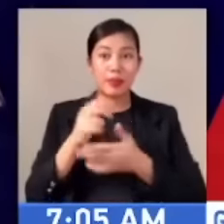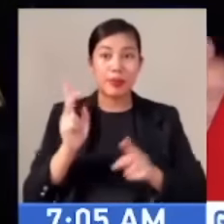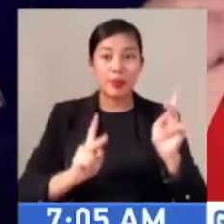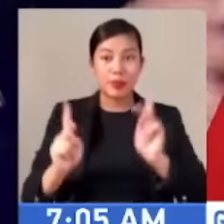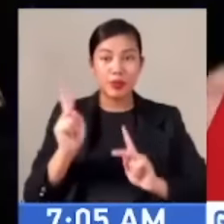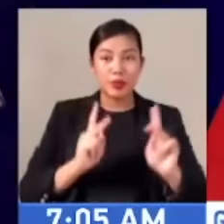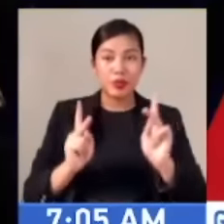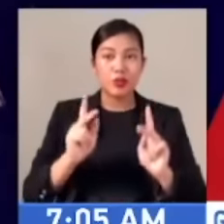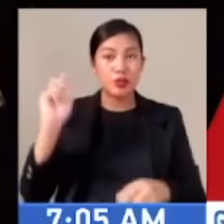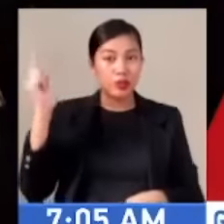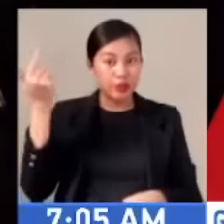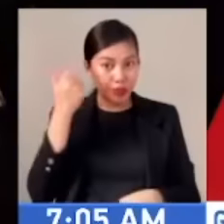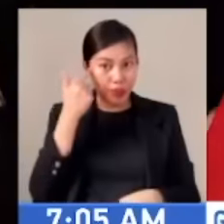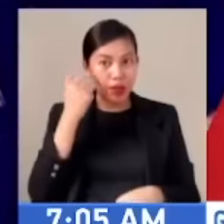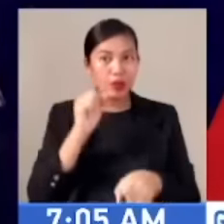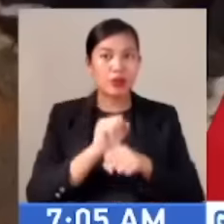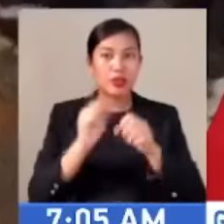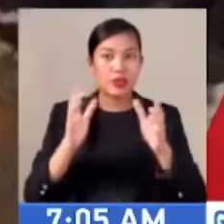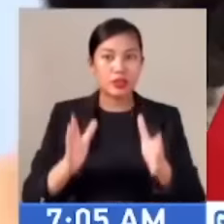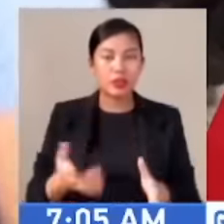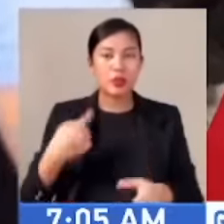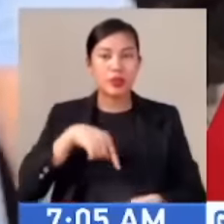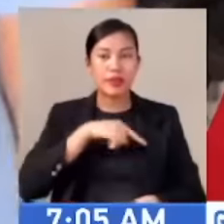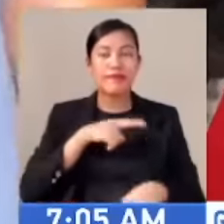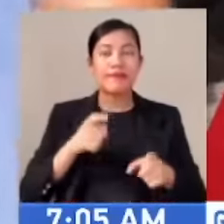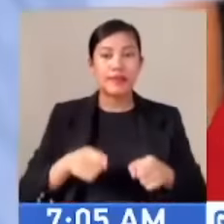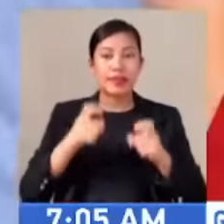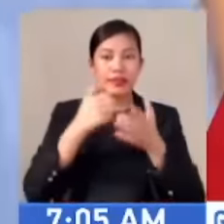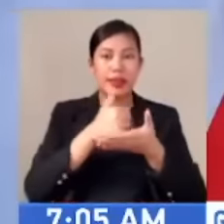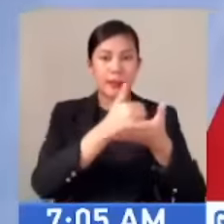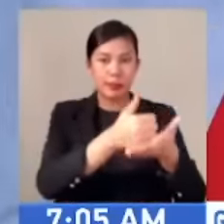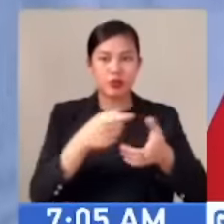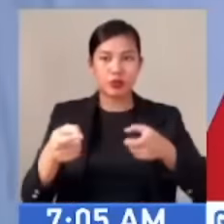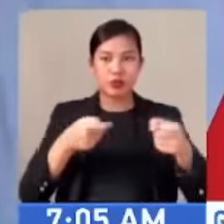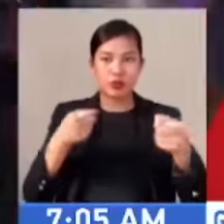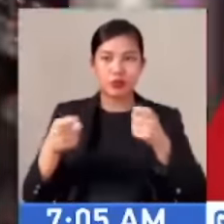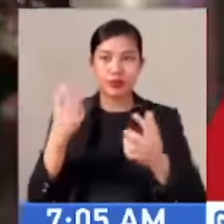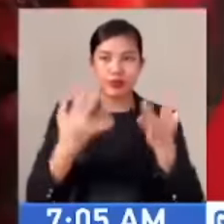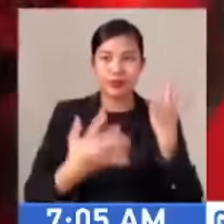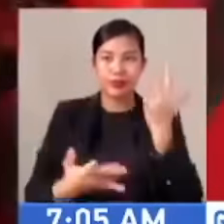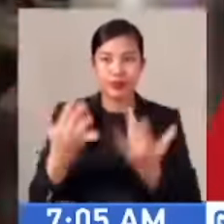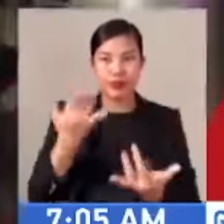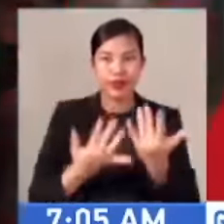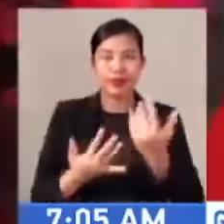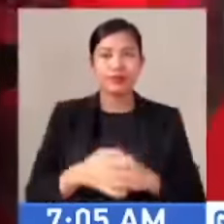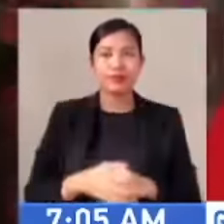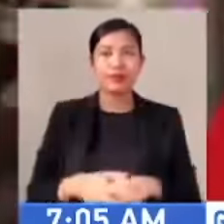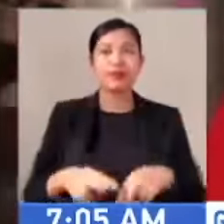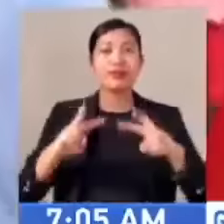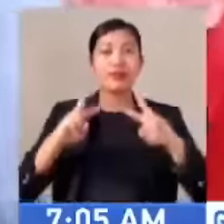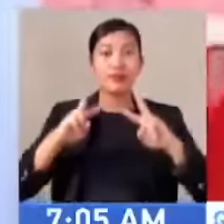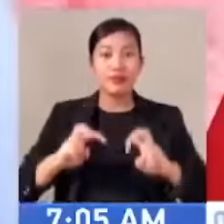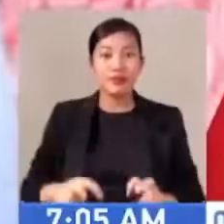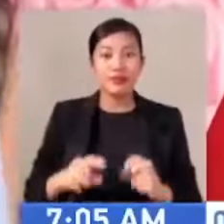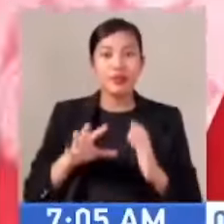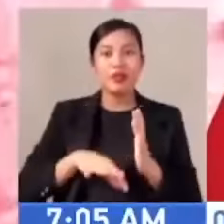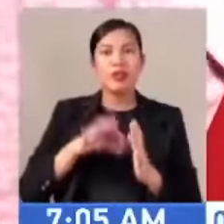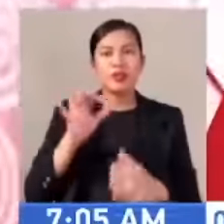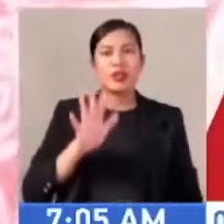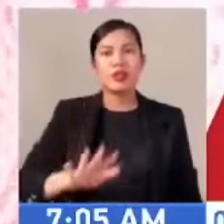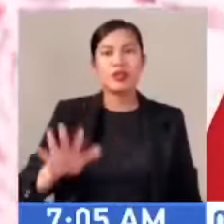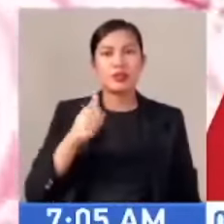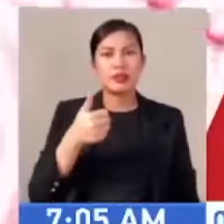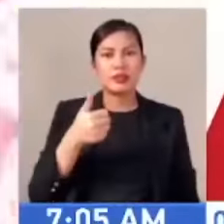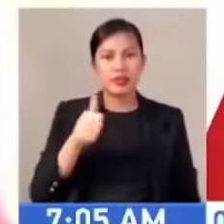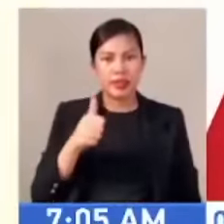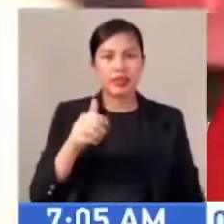na maaga po natin na-control. Sa inisyal na imbestigasyon ng Manila BFP, nasa 10 bahay ang nasunog habang 30